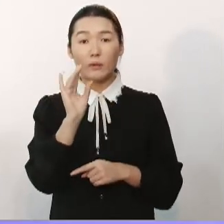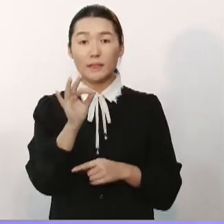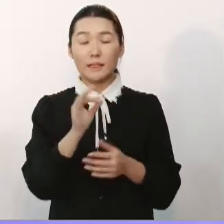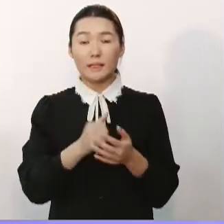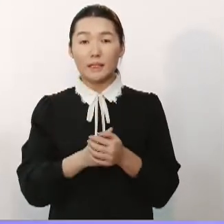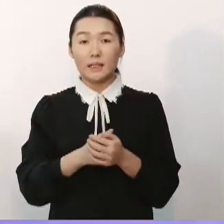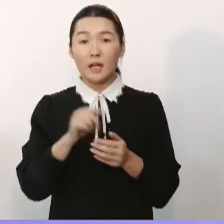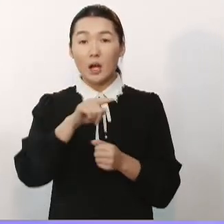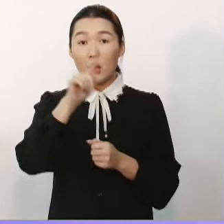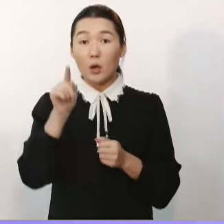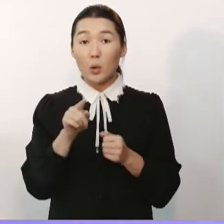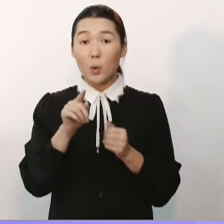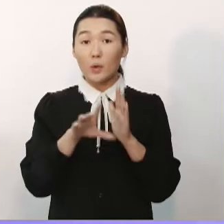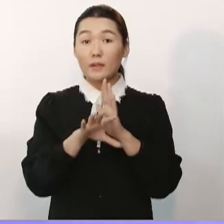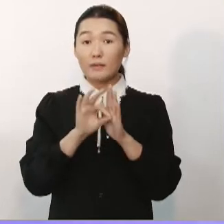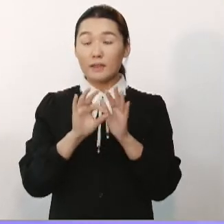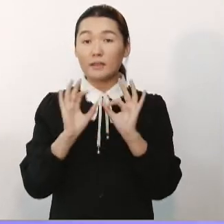Корень выделен правильно.